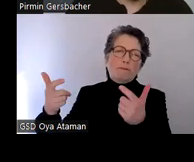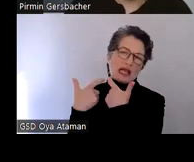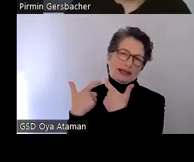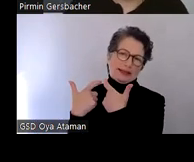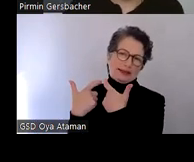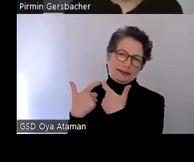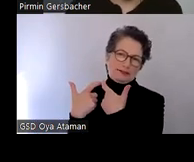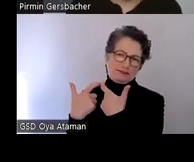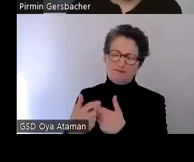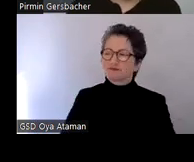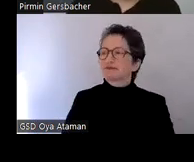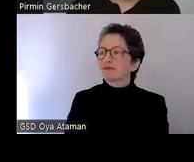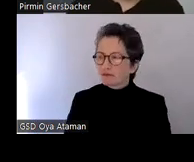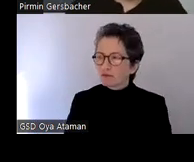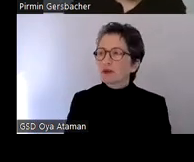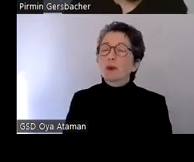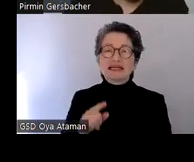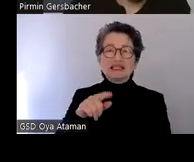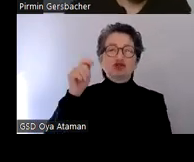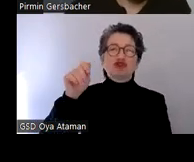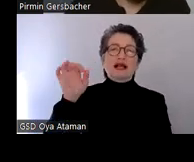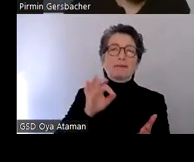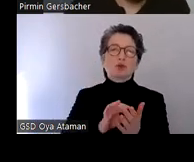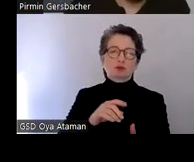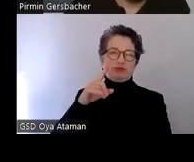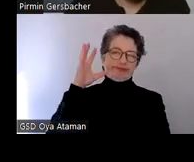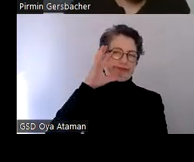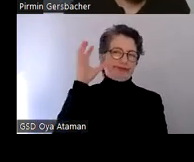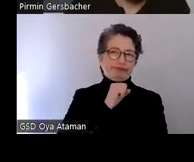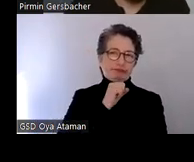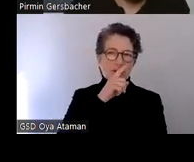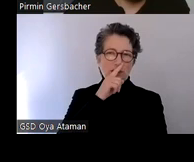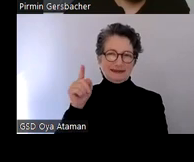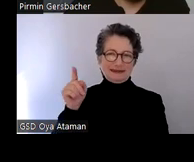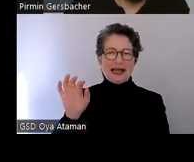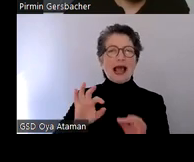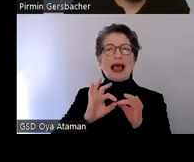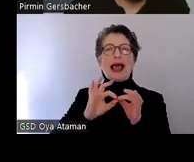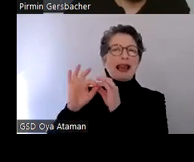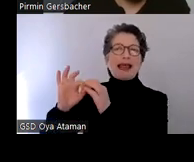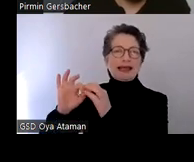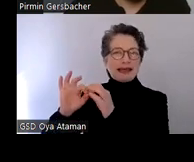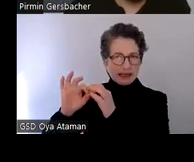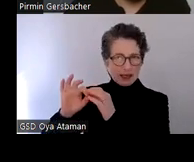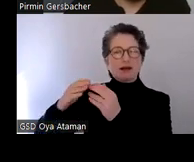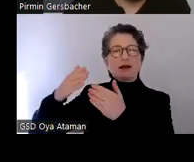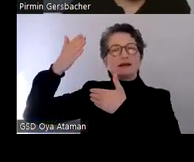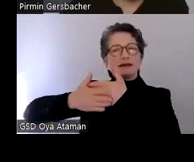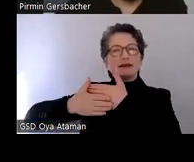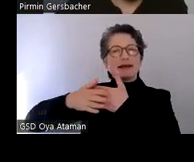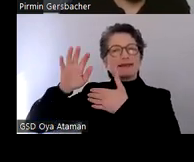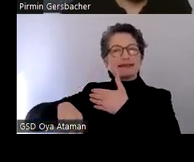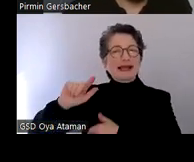diesem Checkpunkt und wird damit auch abgedeckt. Also man erkennt es gut, wenn eben dieser Fehler Link Without a Text Alternative kommt, dann ist da